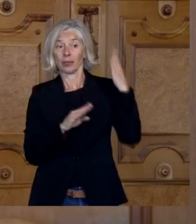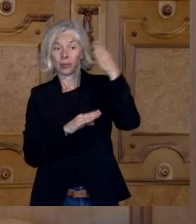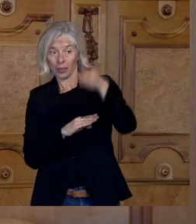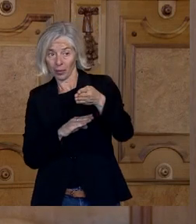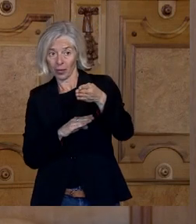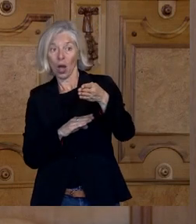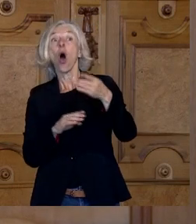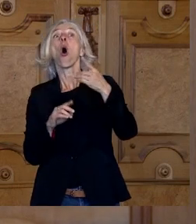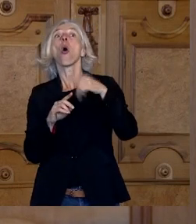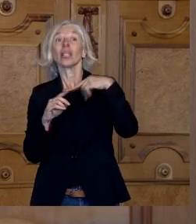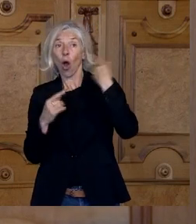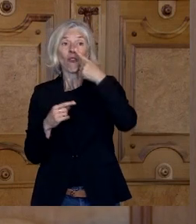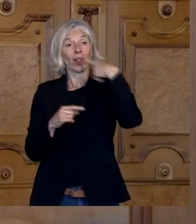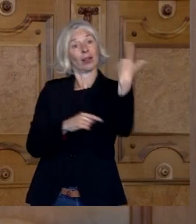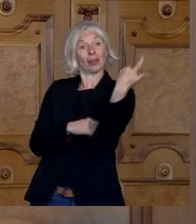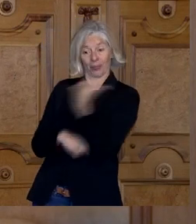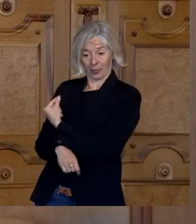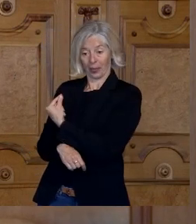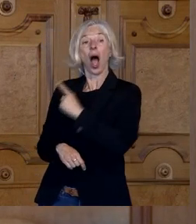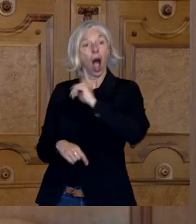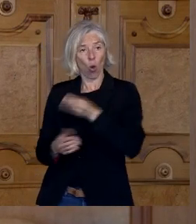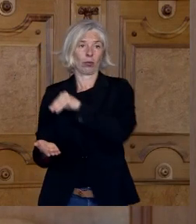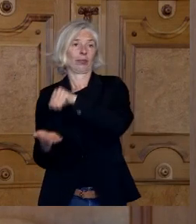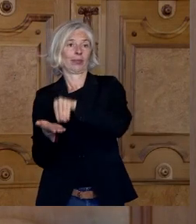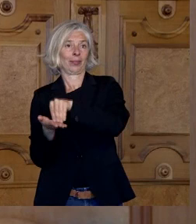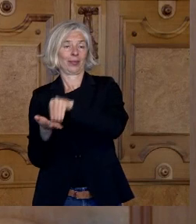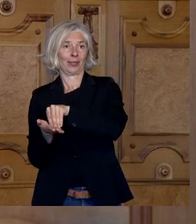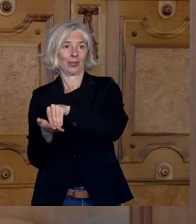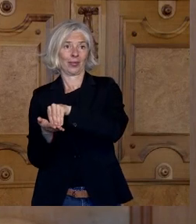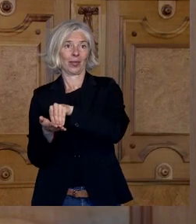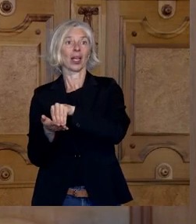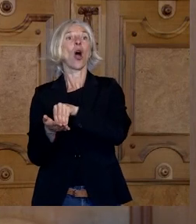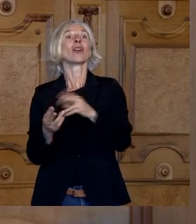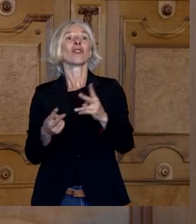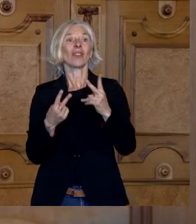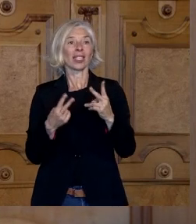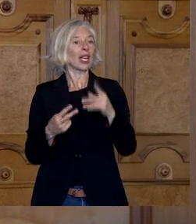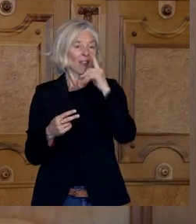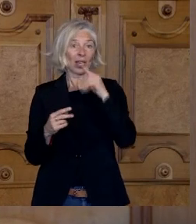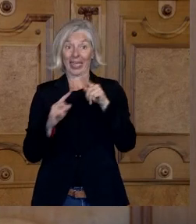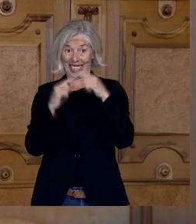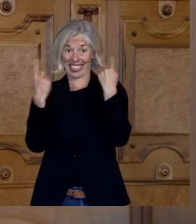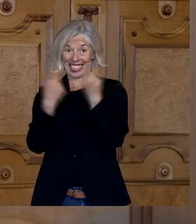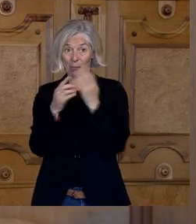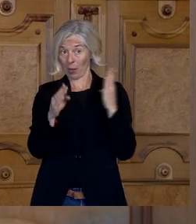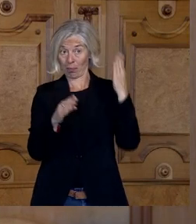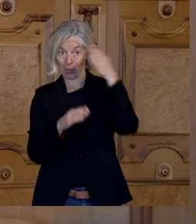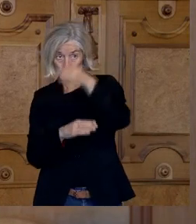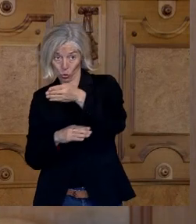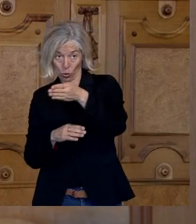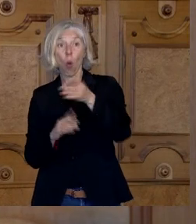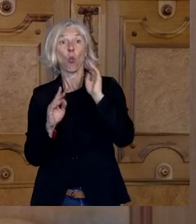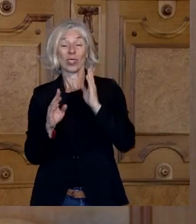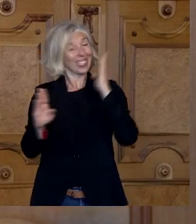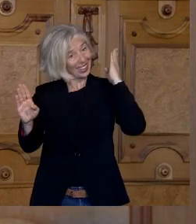den Bewohner wieder verlässt und die Einrichtung. Und es müssen die direkten Wege, wenn denn überhaupt ein Zimmerbesuch gestattet ist,